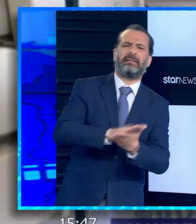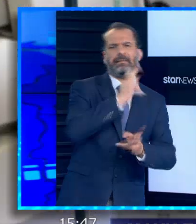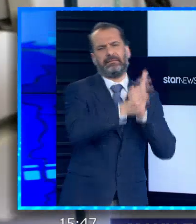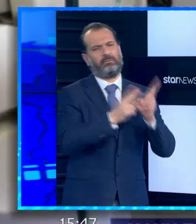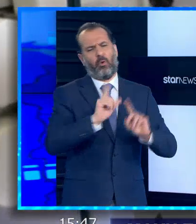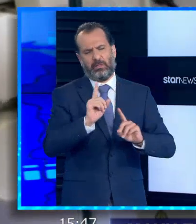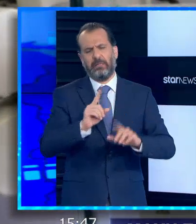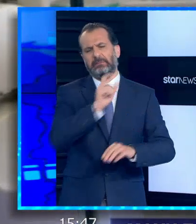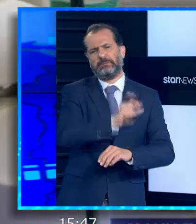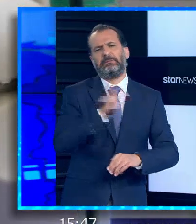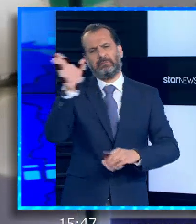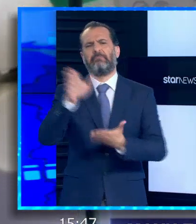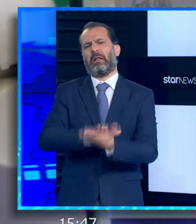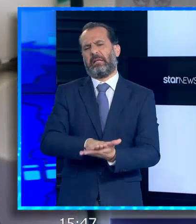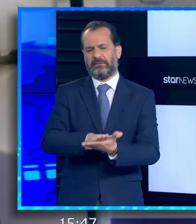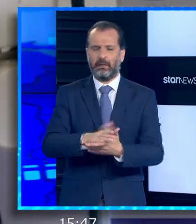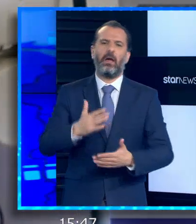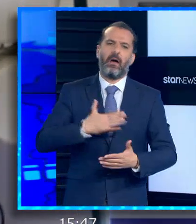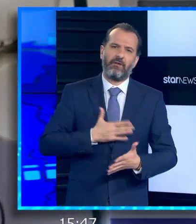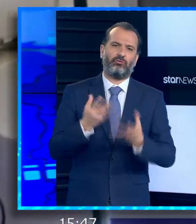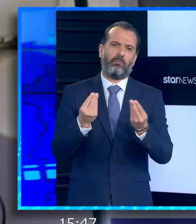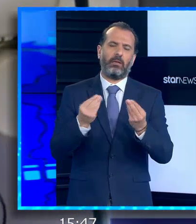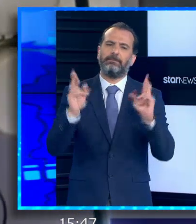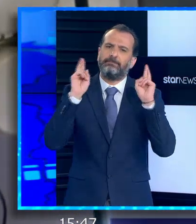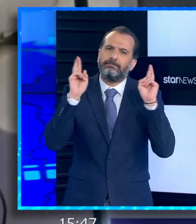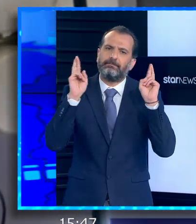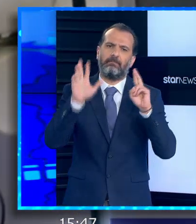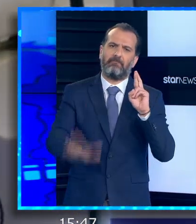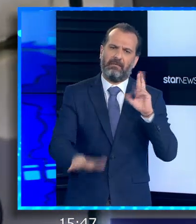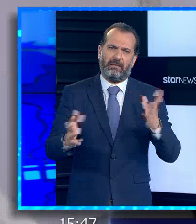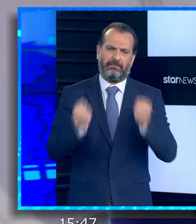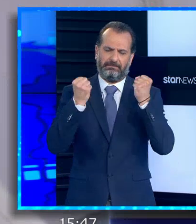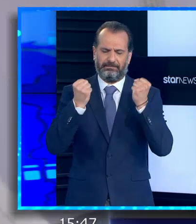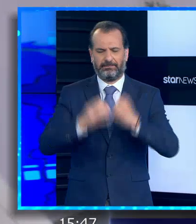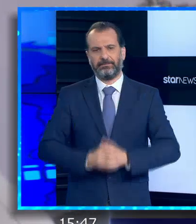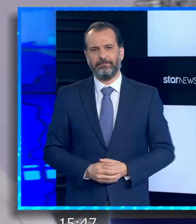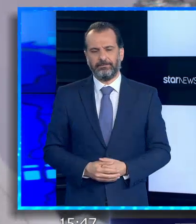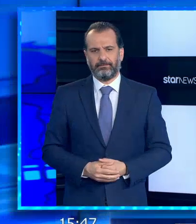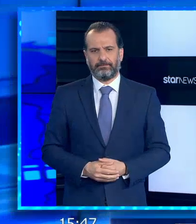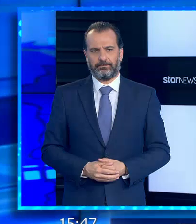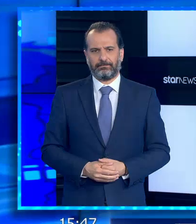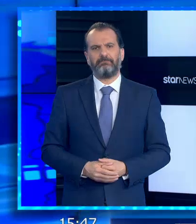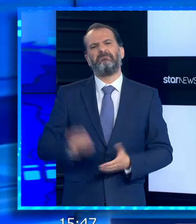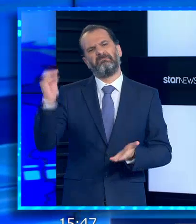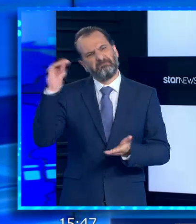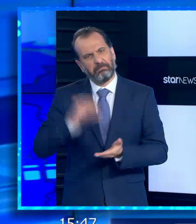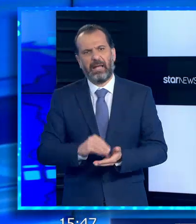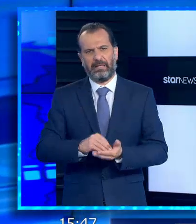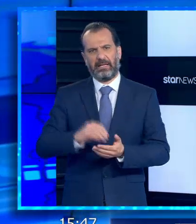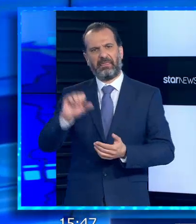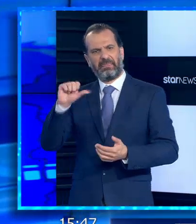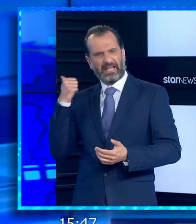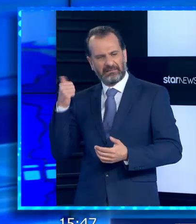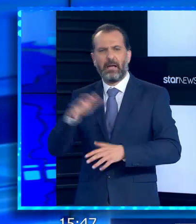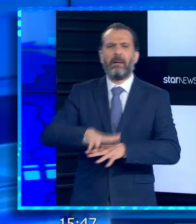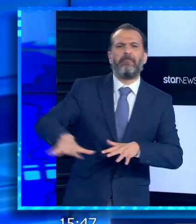στην υπόθεση αυτή. Να σε ευχαριστήσω πολύ, εγώ σε ευχηθούμε να πάνε όλα καλά. Ένα ακόμα περιστατικό, κυρίες και κύριοι, είχαμε από